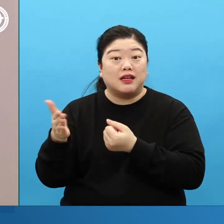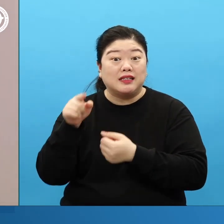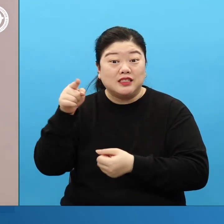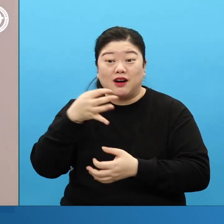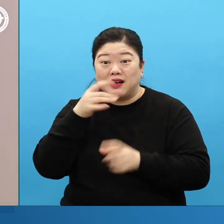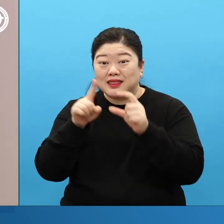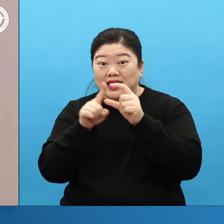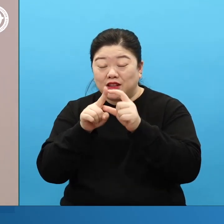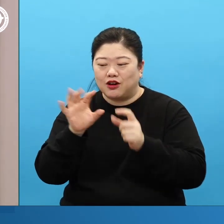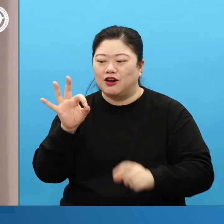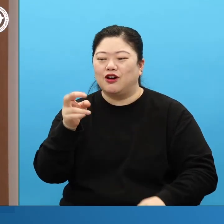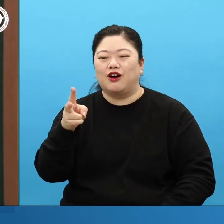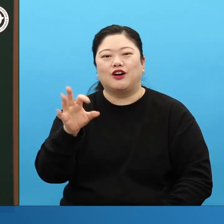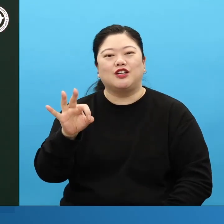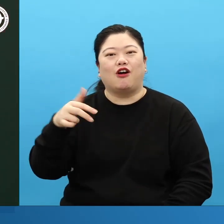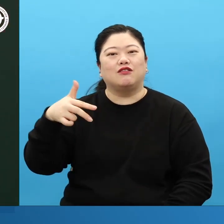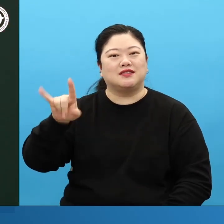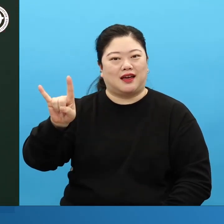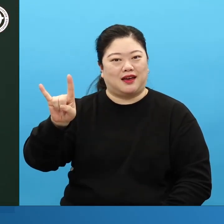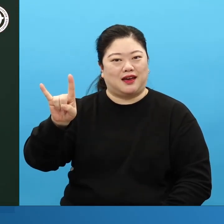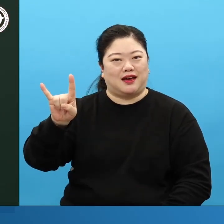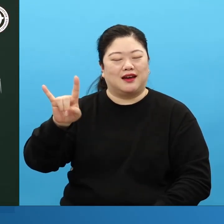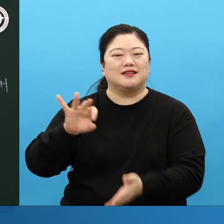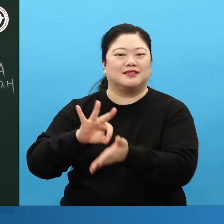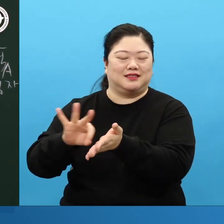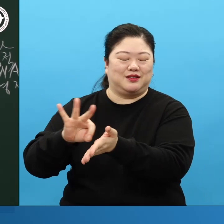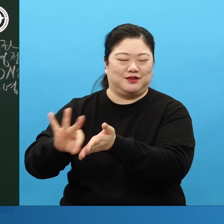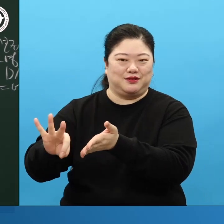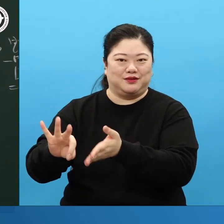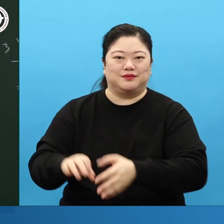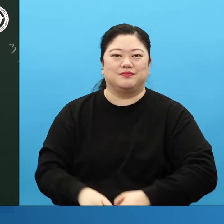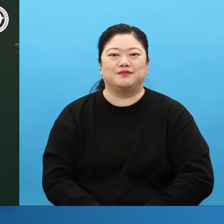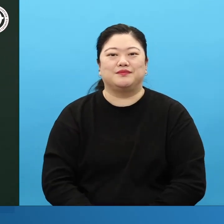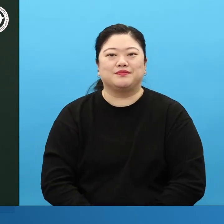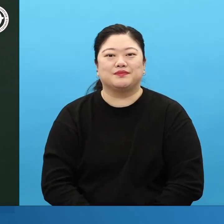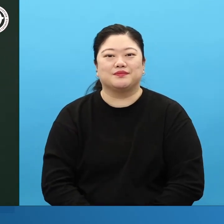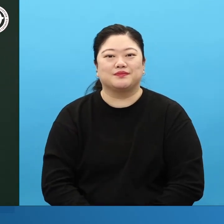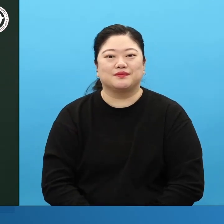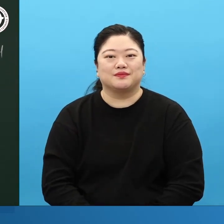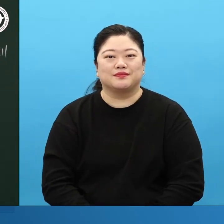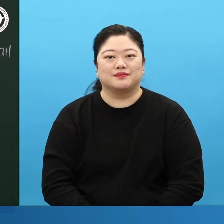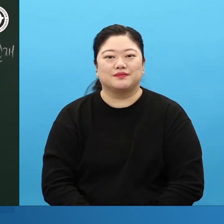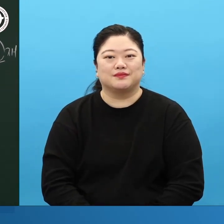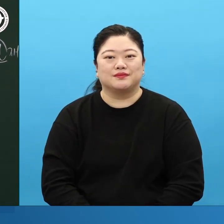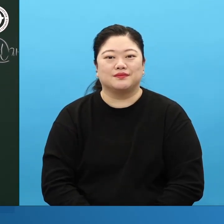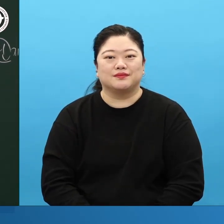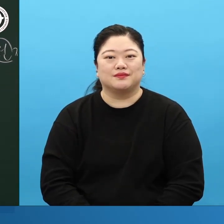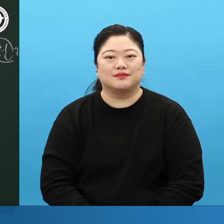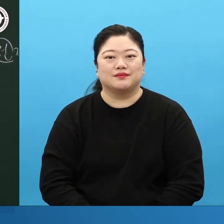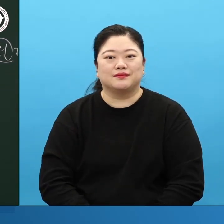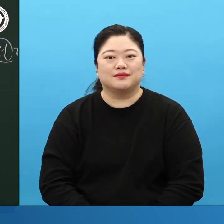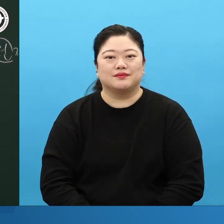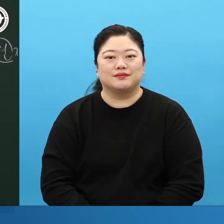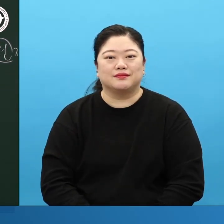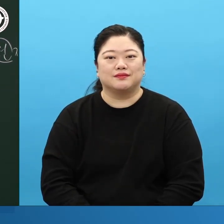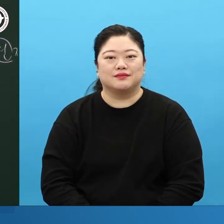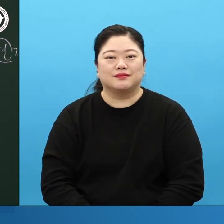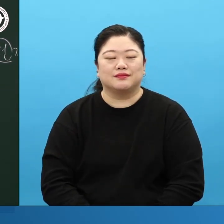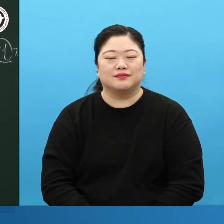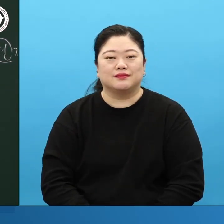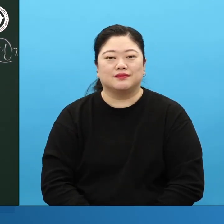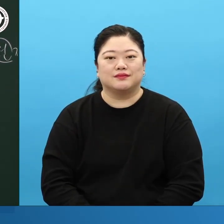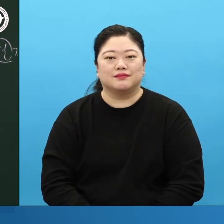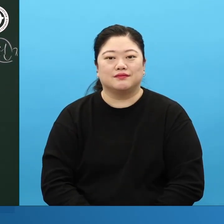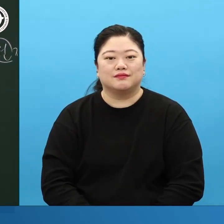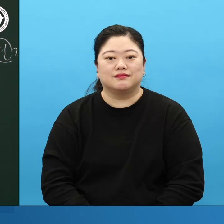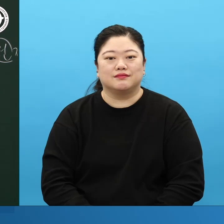영재라는 단어를 쓰기도 합니다. Vemos que el ADN normal lo tenemos de nacimiento, pero sin embargo el ADN espiritual es Dios quien lo da y eso es un ADN espiritual.